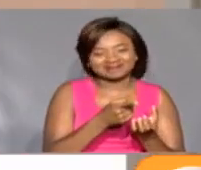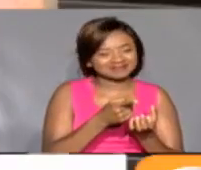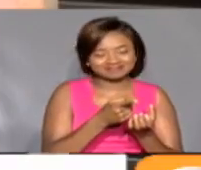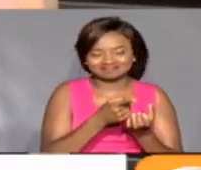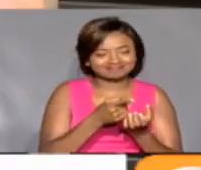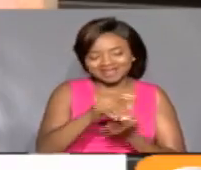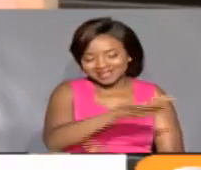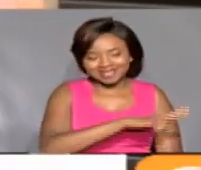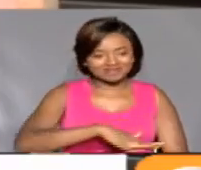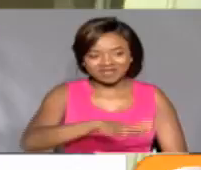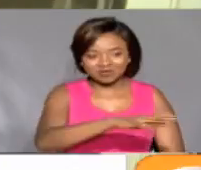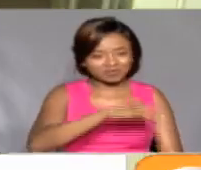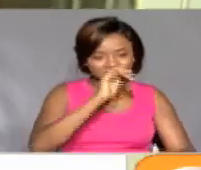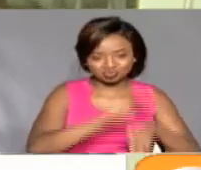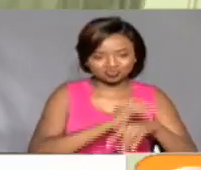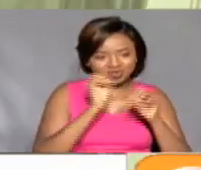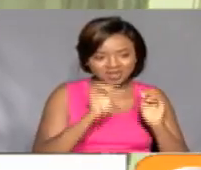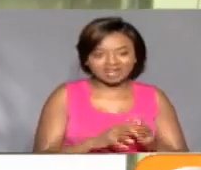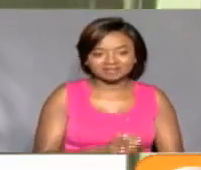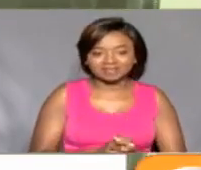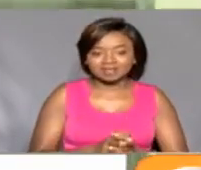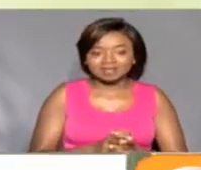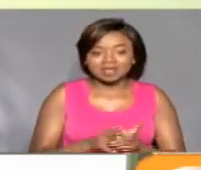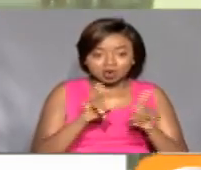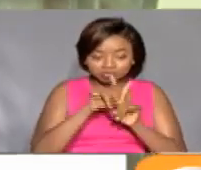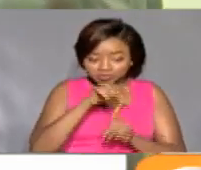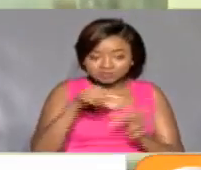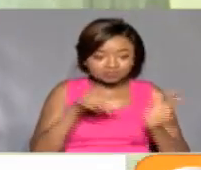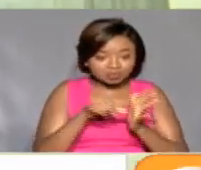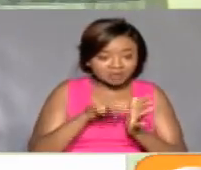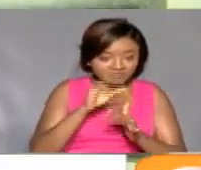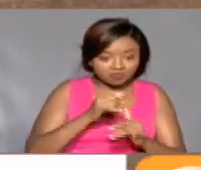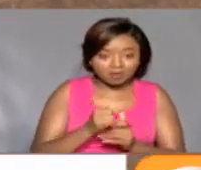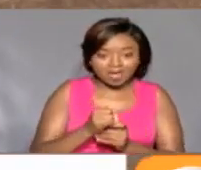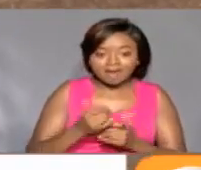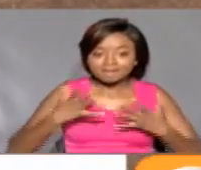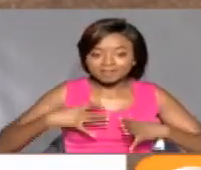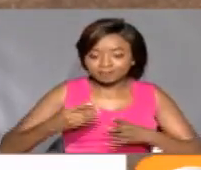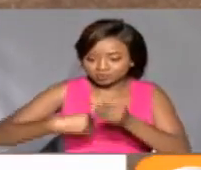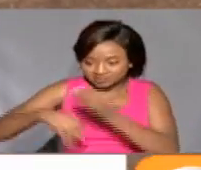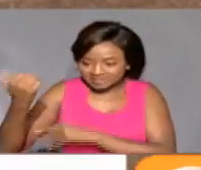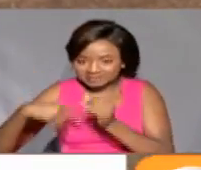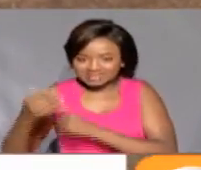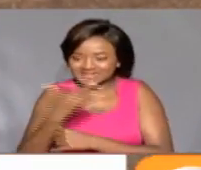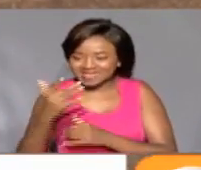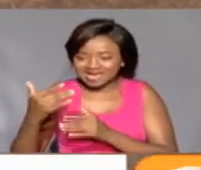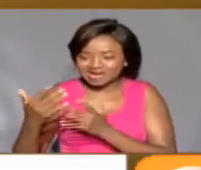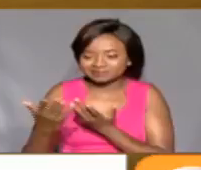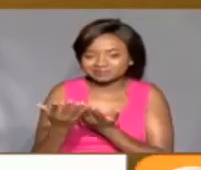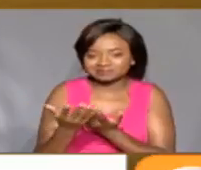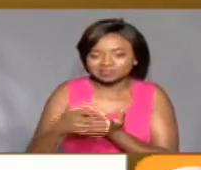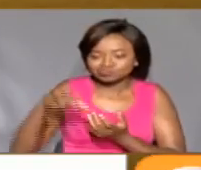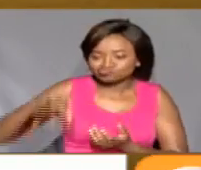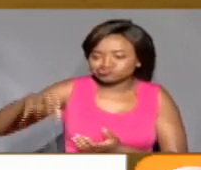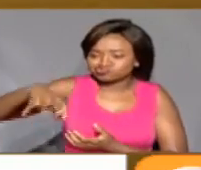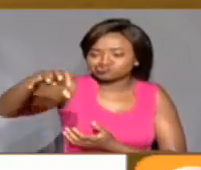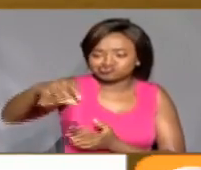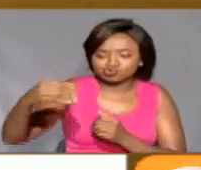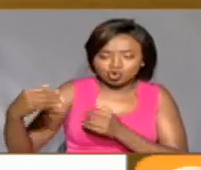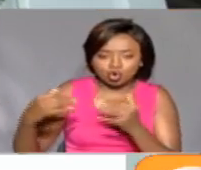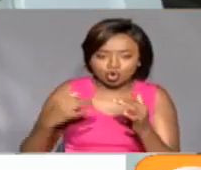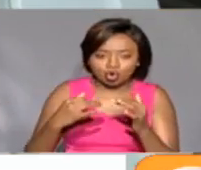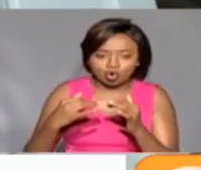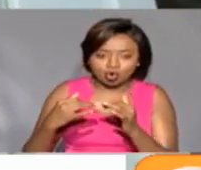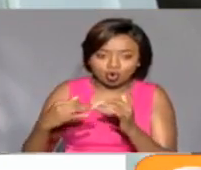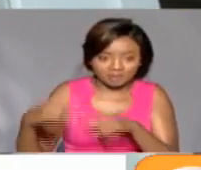operating environment for businesses, which they allege has been caused by hawkers who have caused unfair competition. They have called on the local and national governments